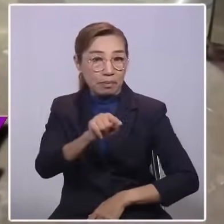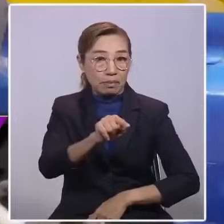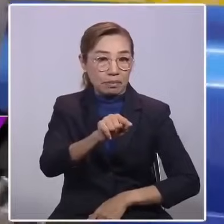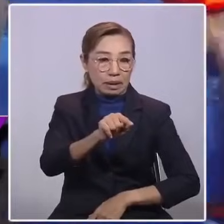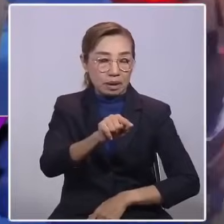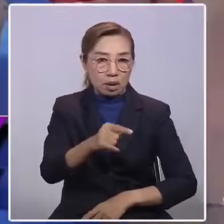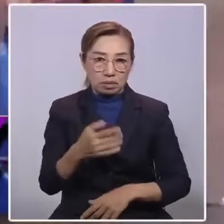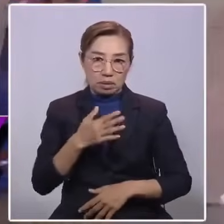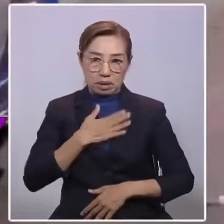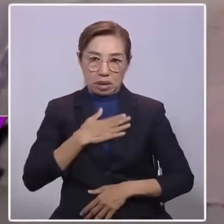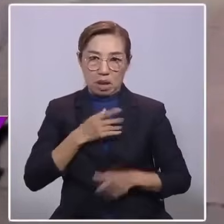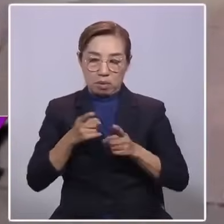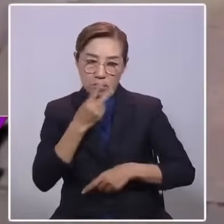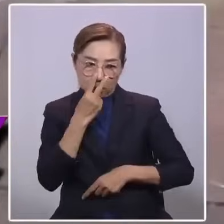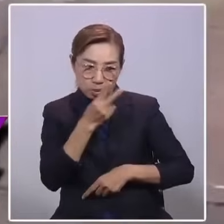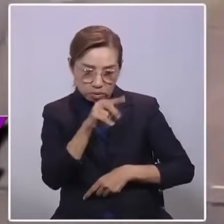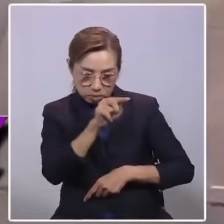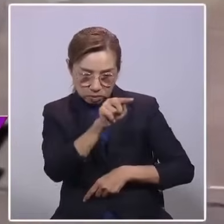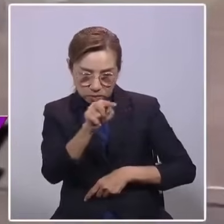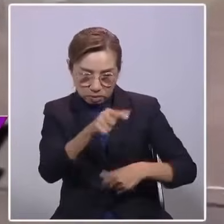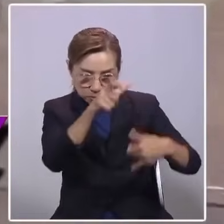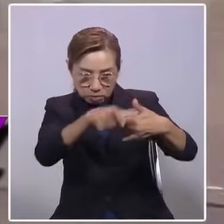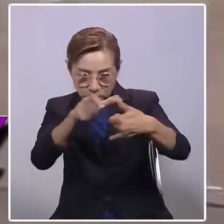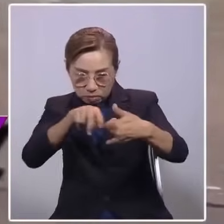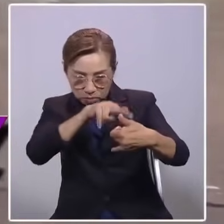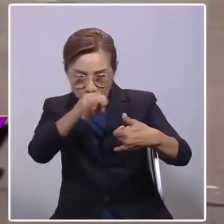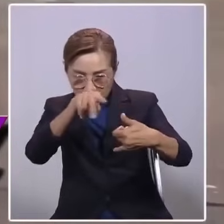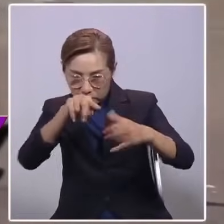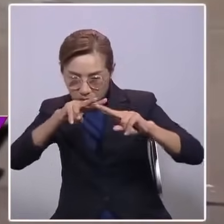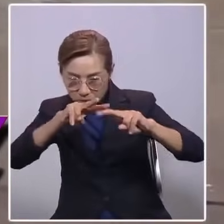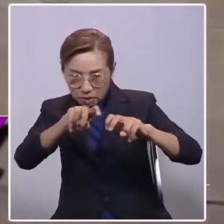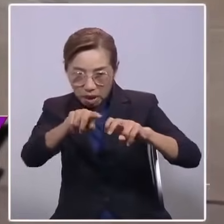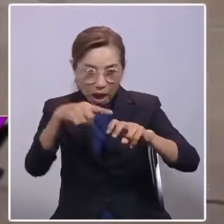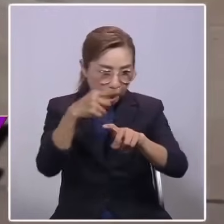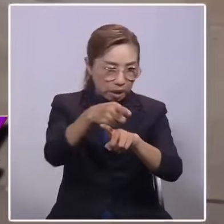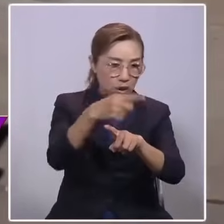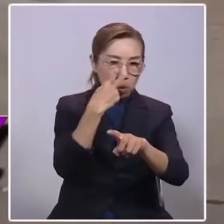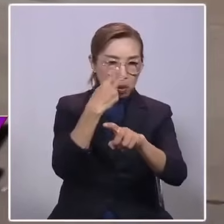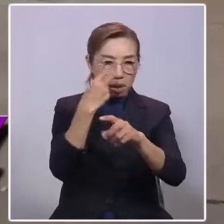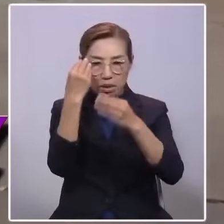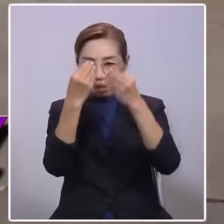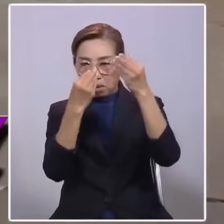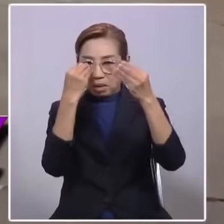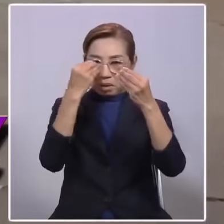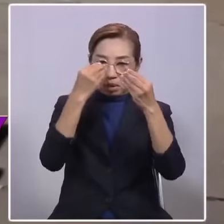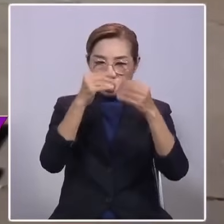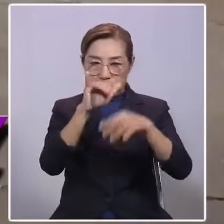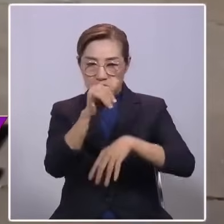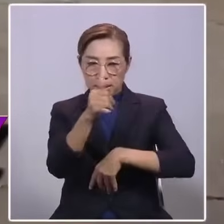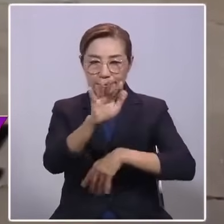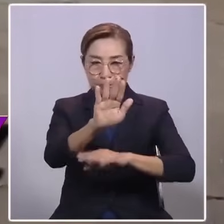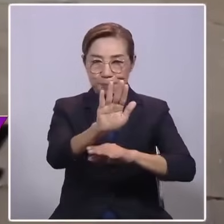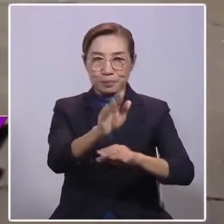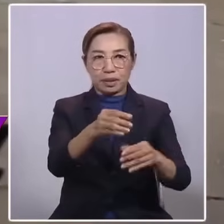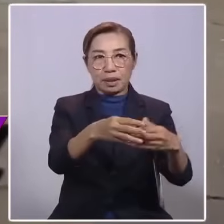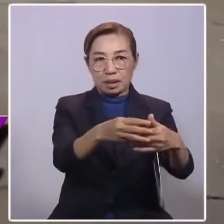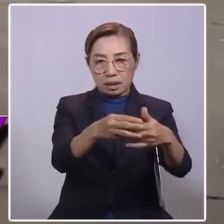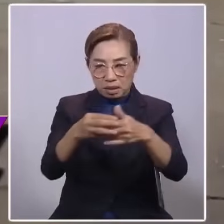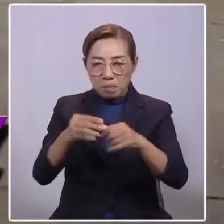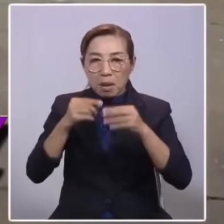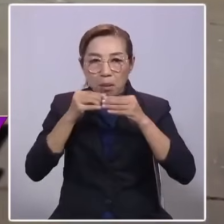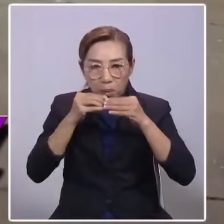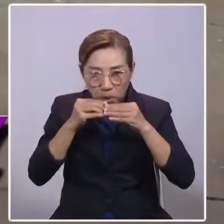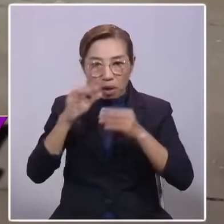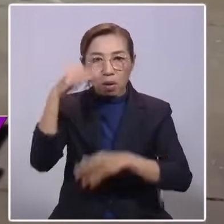ก็จะดูว่ามีนักท่องเที่ยวคนไหนที่ลักษณะท่าทางอาการเนี่ยไม่เหมือนเดิมอ่าก็จะให้เนี่ยตรวจวัดปริมาณ